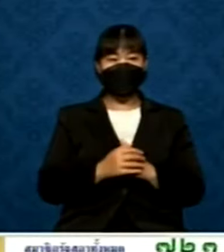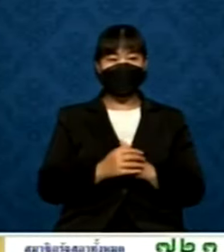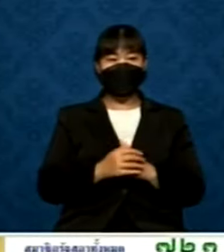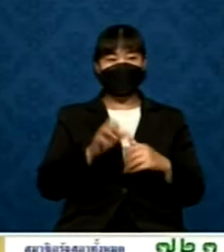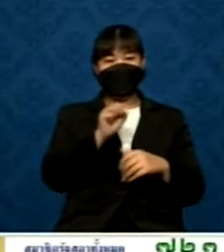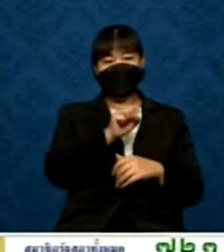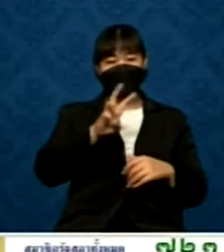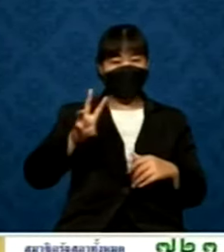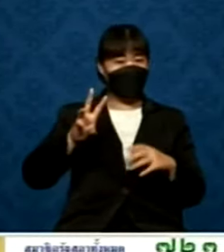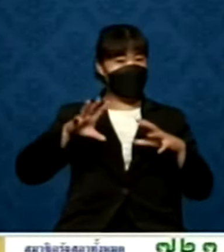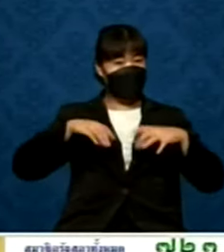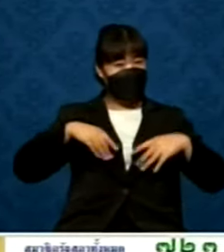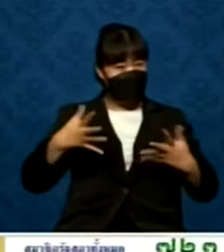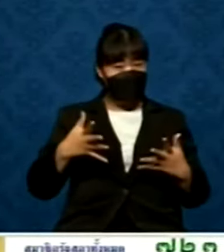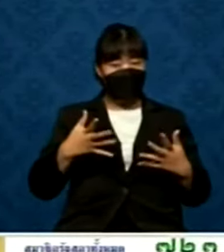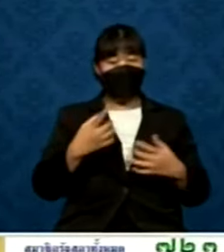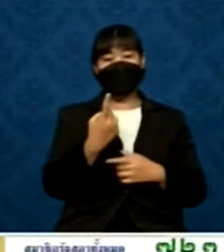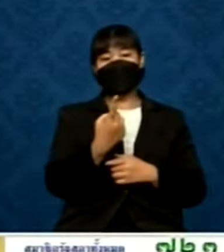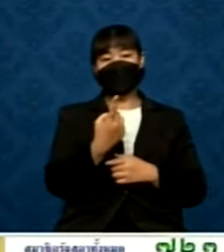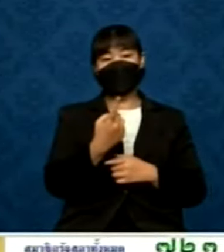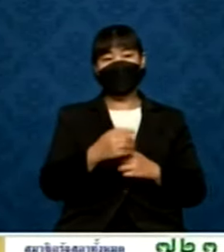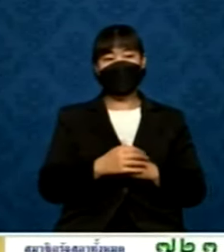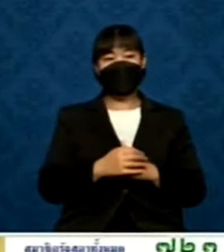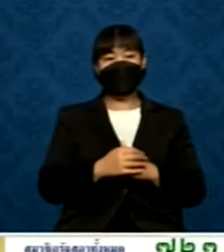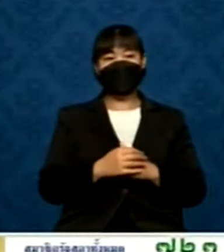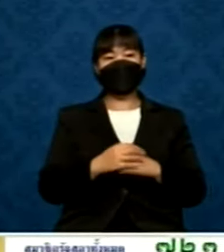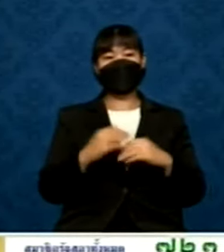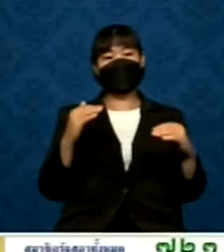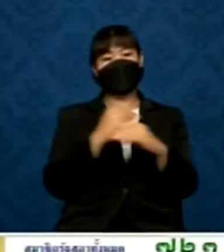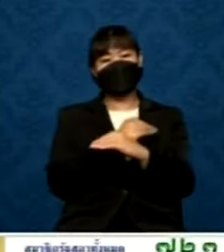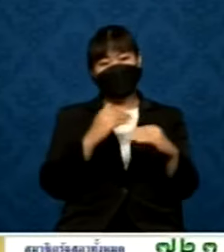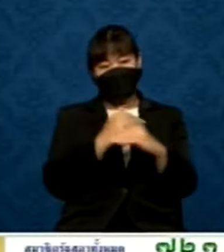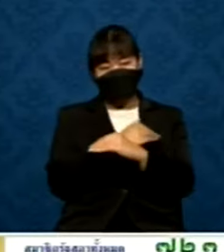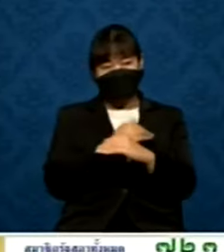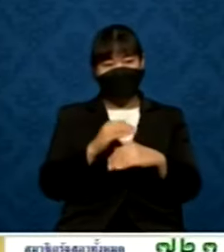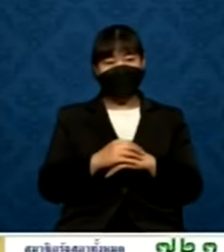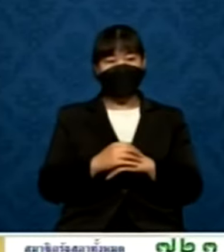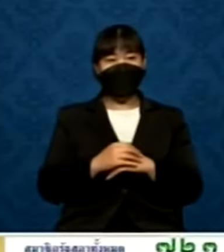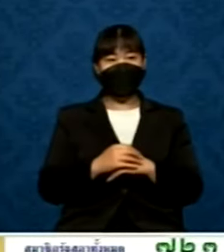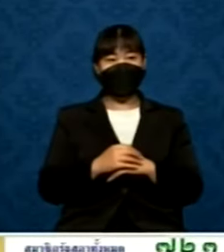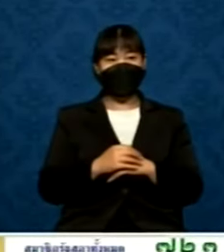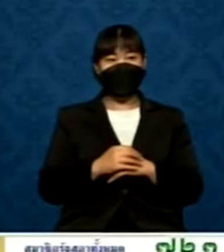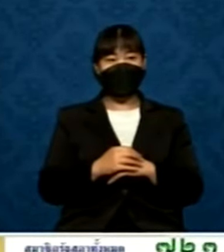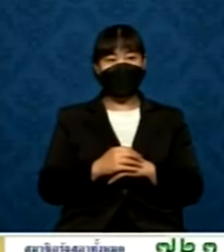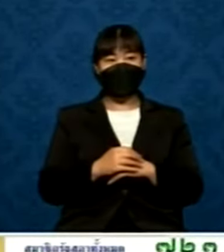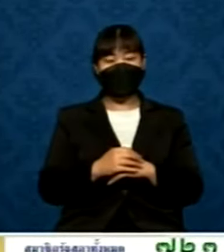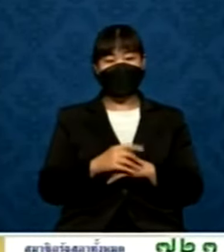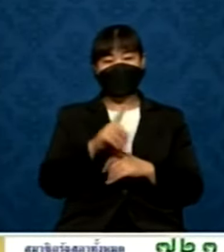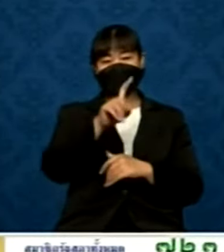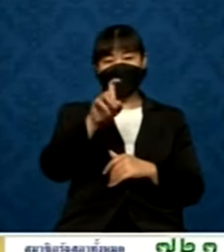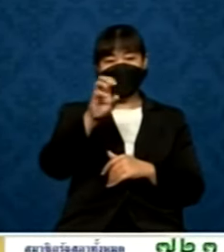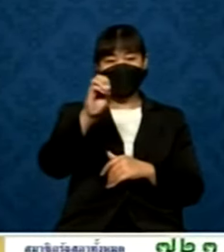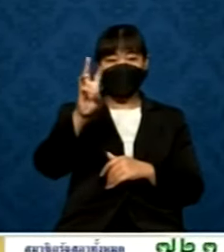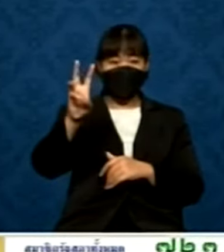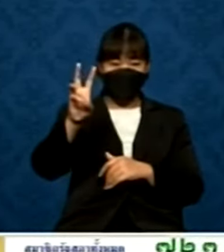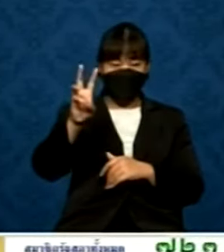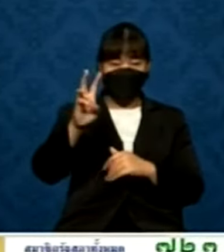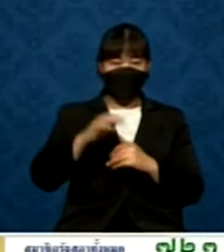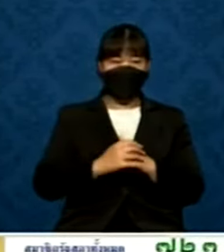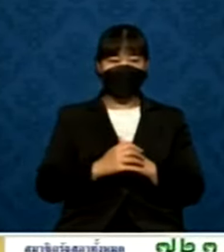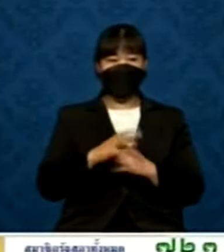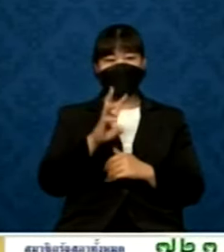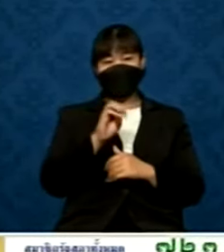ค่อนข้างเยอะนั่นก็คือพระราชบัญญัติจราจรทางบก106ต่อ62ข้อเท็จจริงเหล่